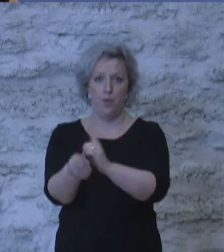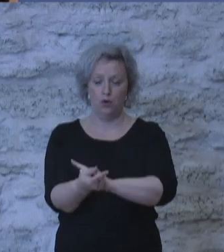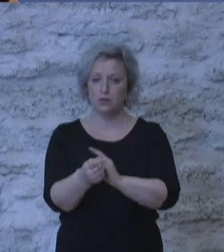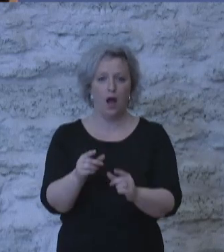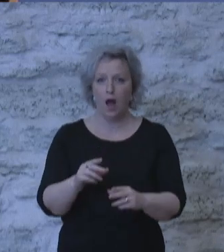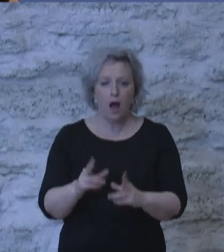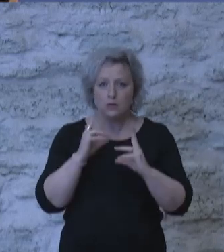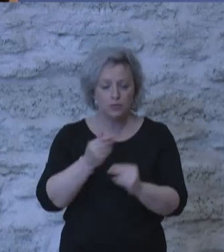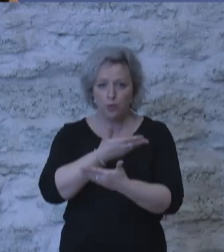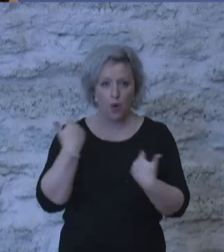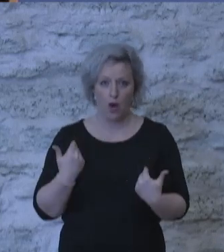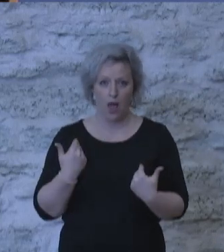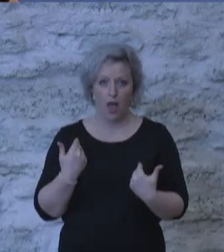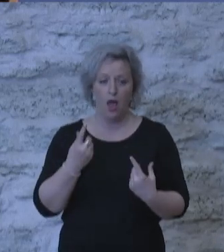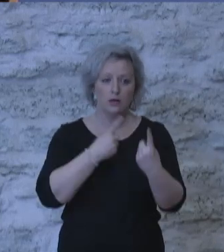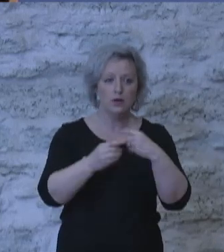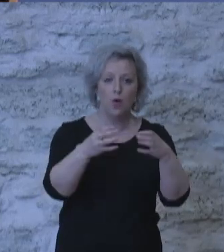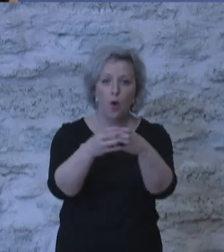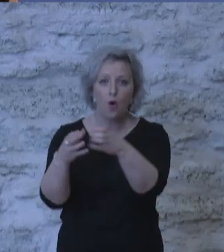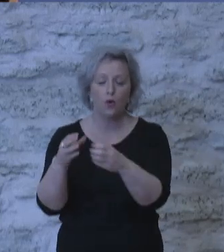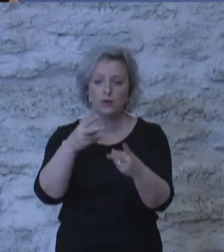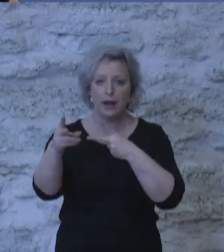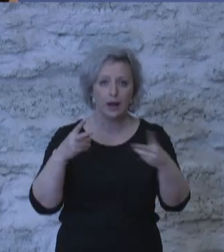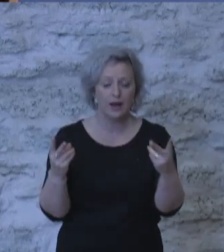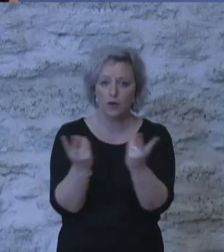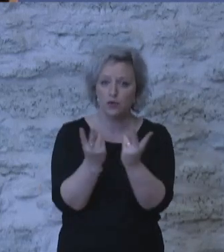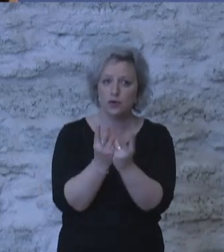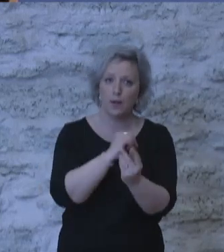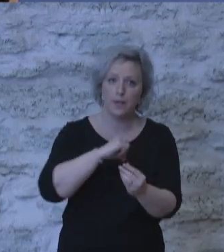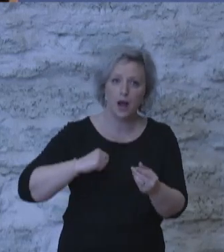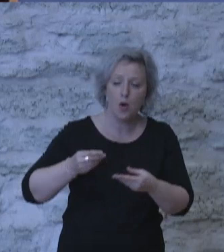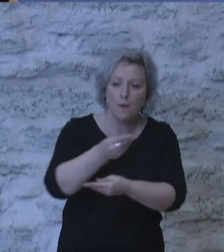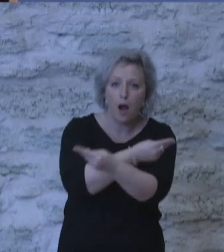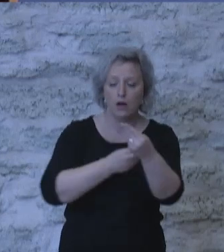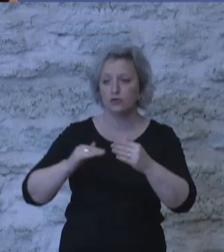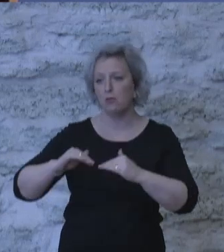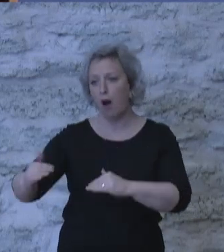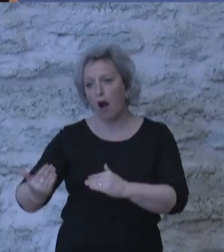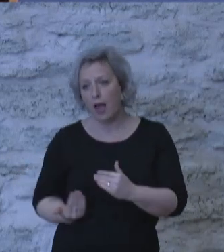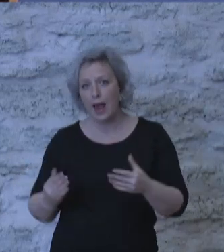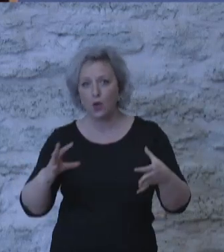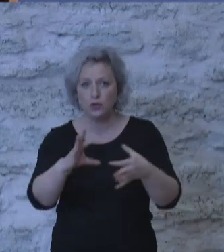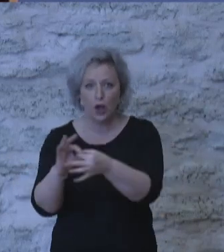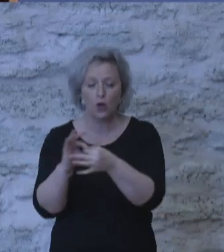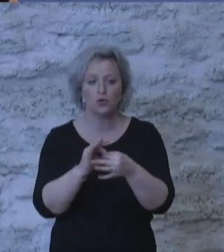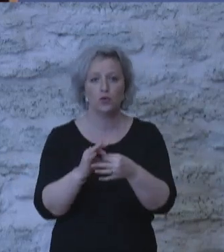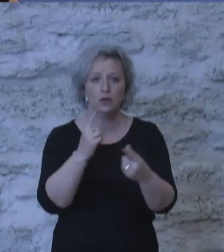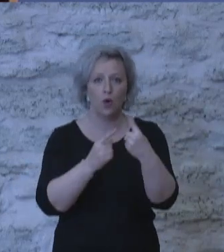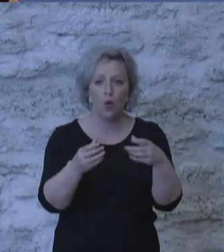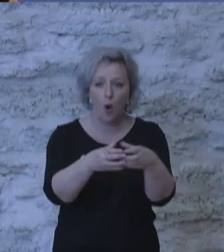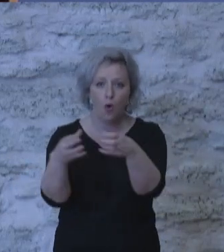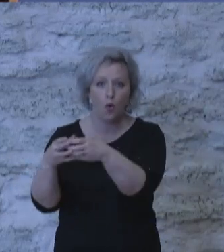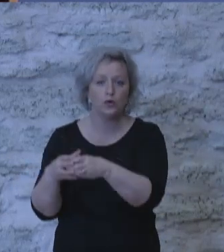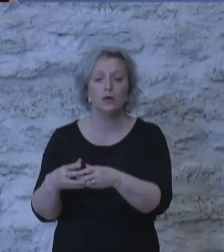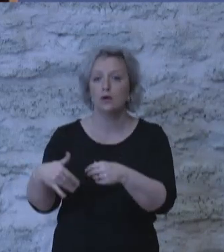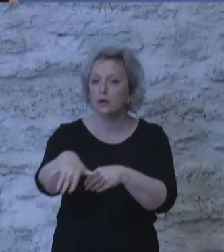nõukogudes, olgu need põlvumajanduse maailuga seotud või mingit muude valdkonda valdkondade nõukogud, et seal